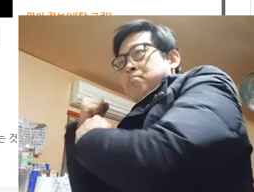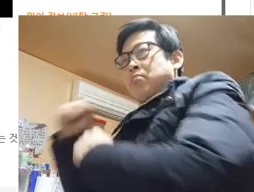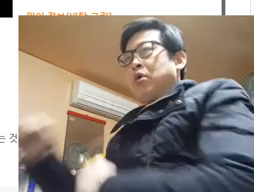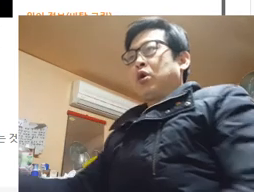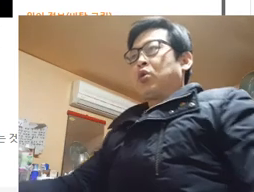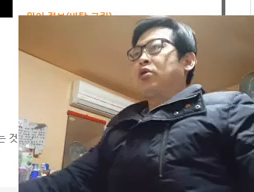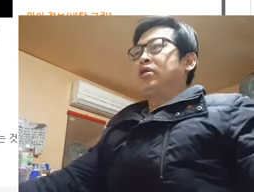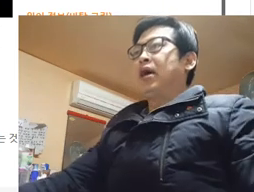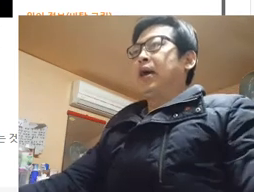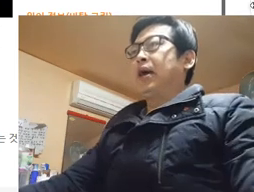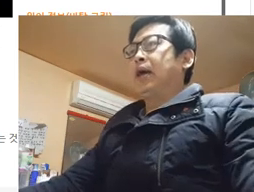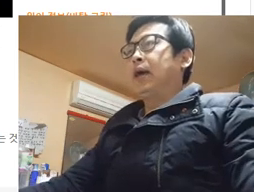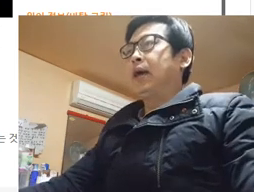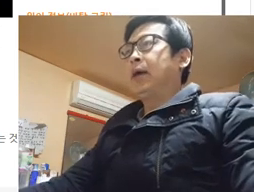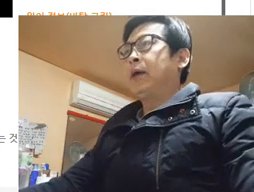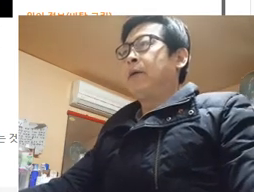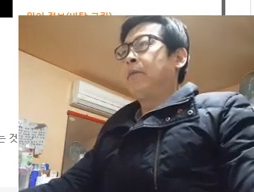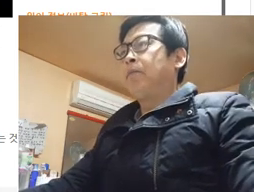권태